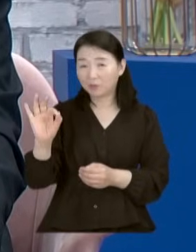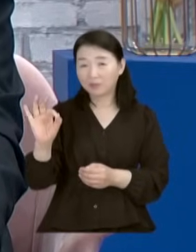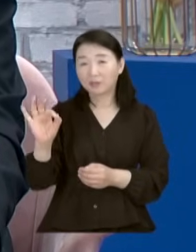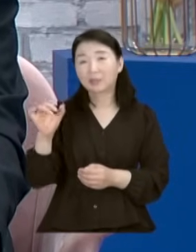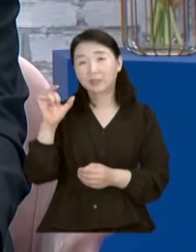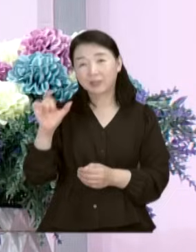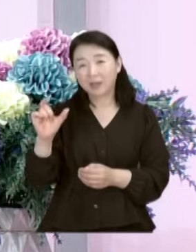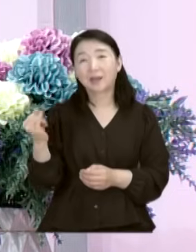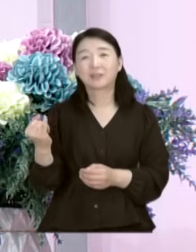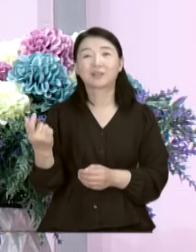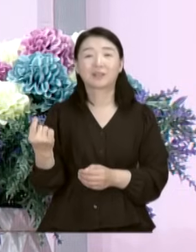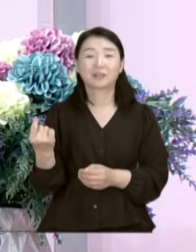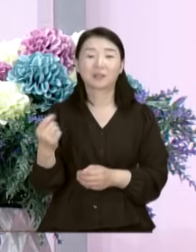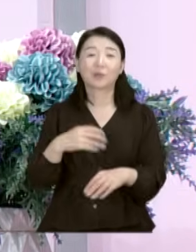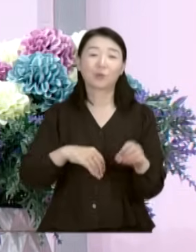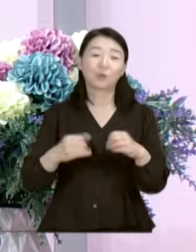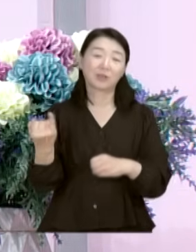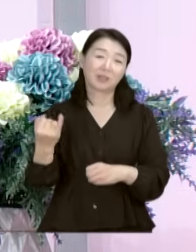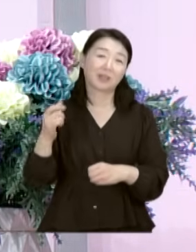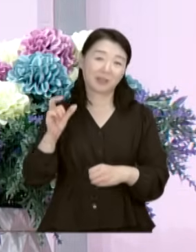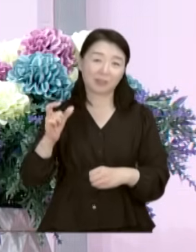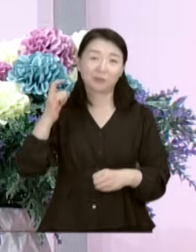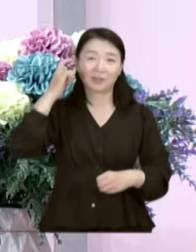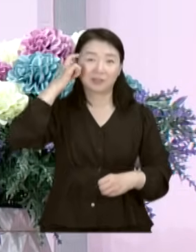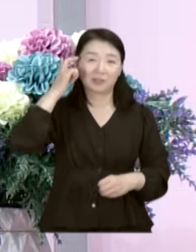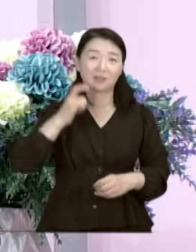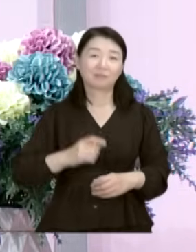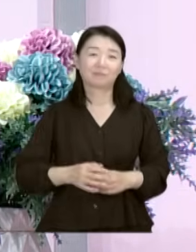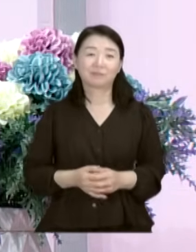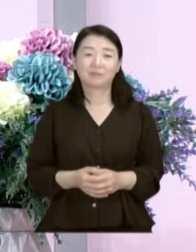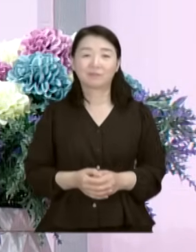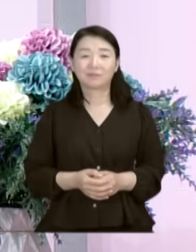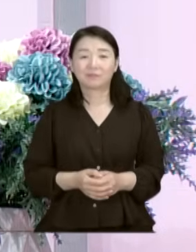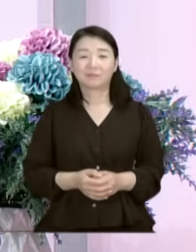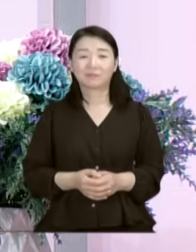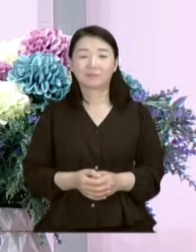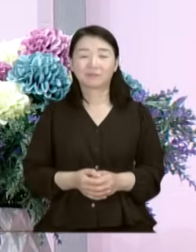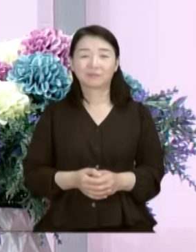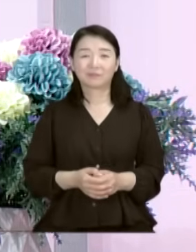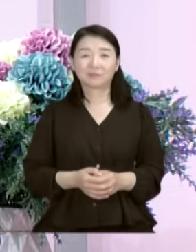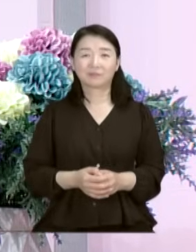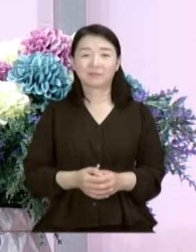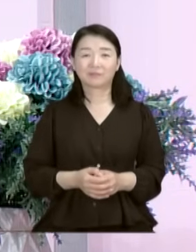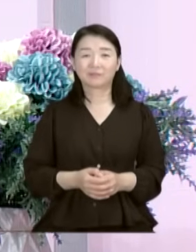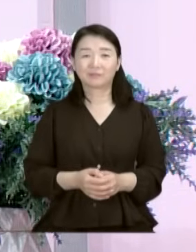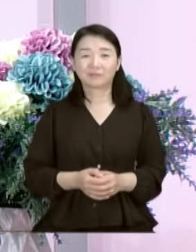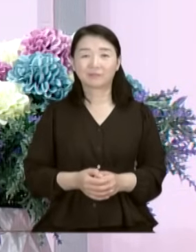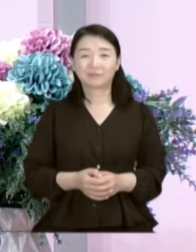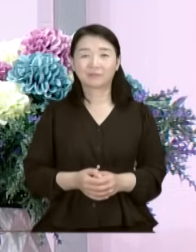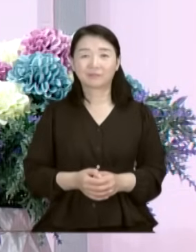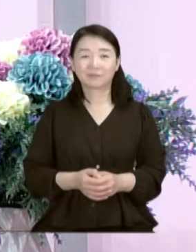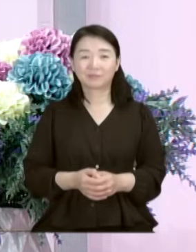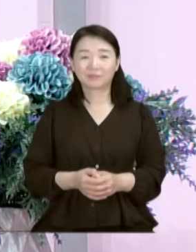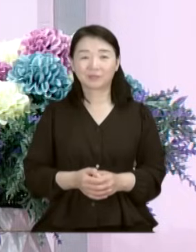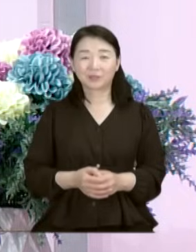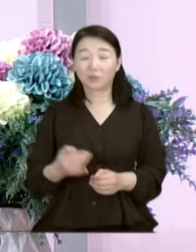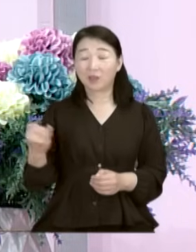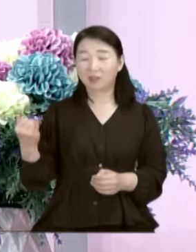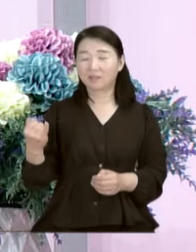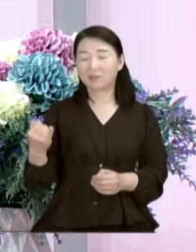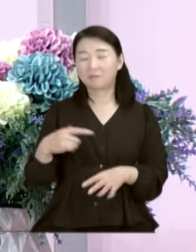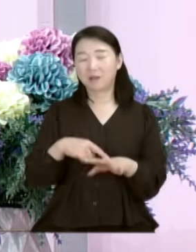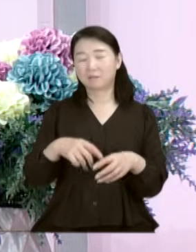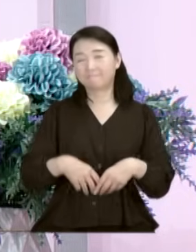근데 제가 안에 보면서 강한 사람 오히려 여자가 더 강하구나 나보다 더 강하구나 이렇게 느꼈었던게